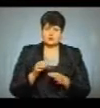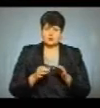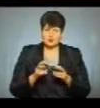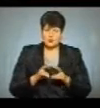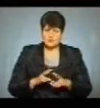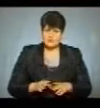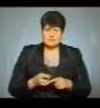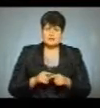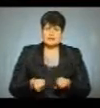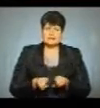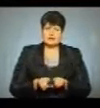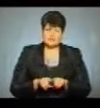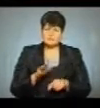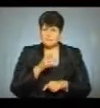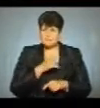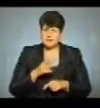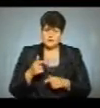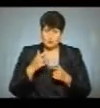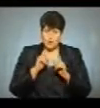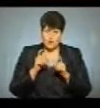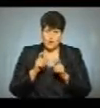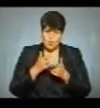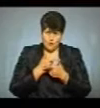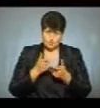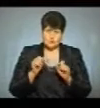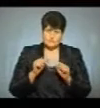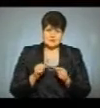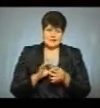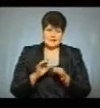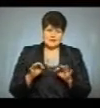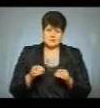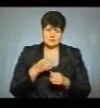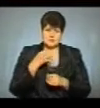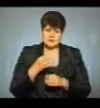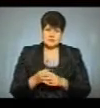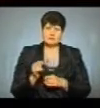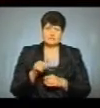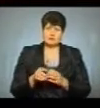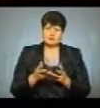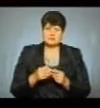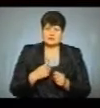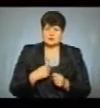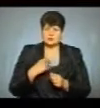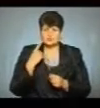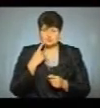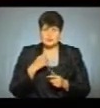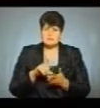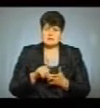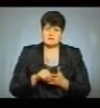теж період уже оголошення, я думаю, можна буде більш детальніше висловити, в тому числі і нашу позицію як представника